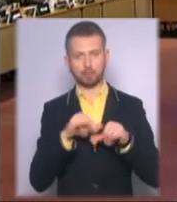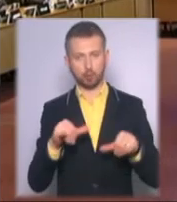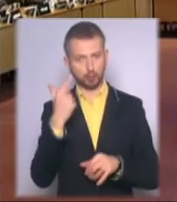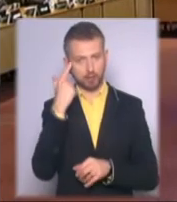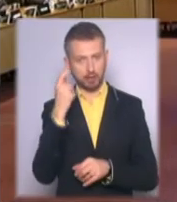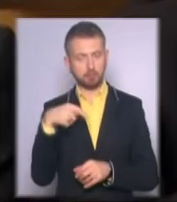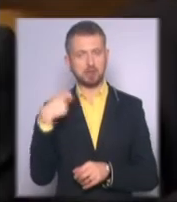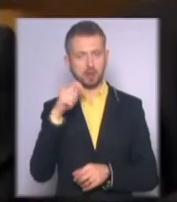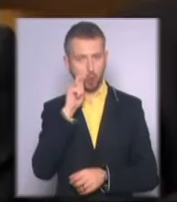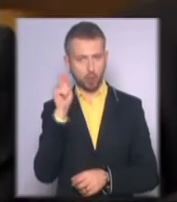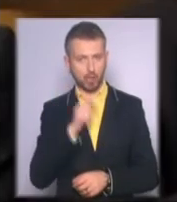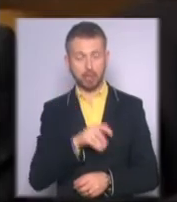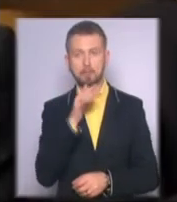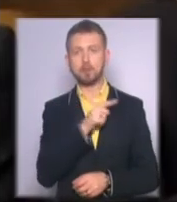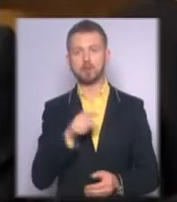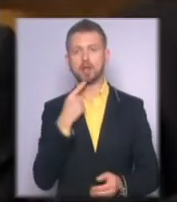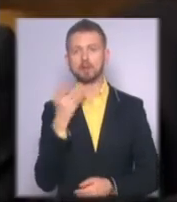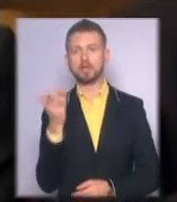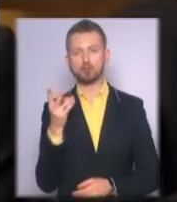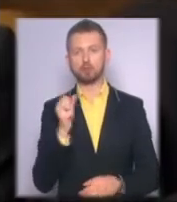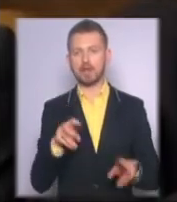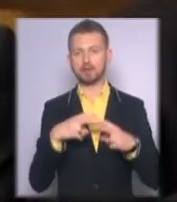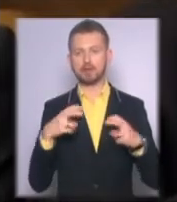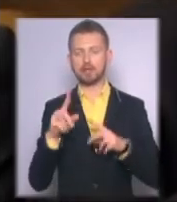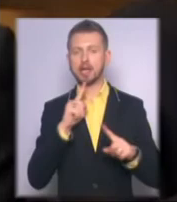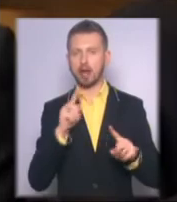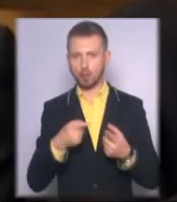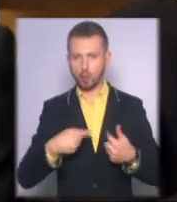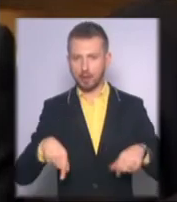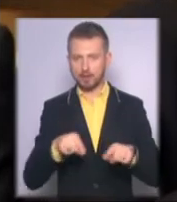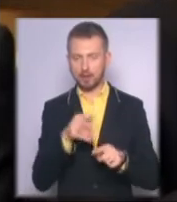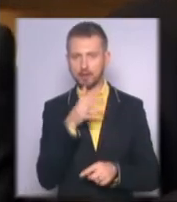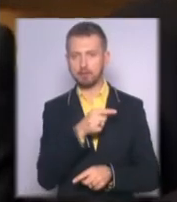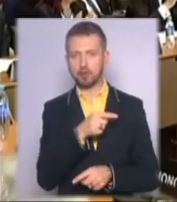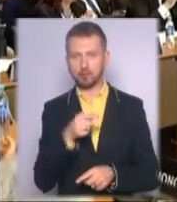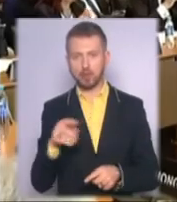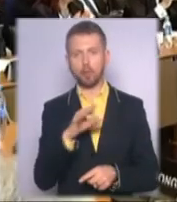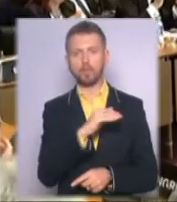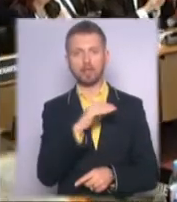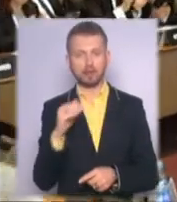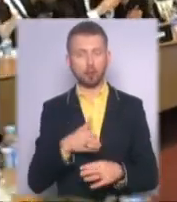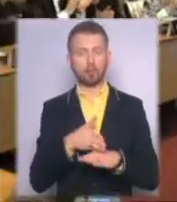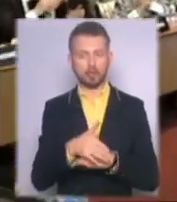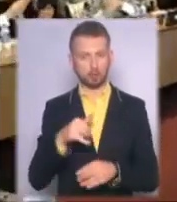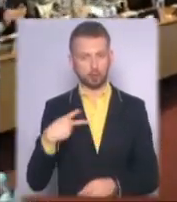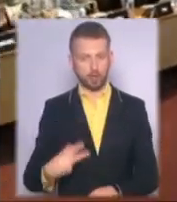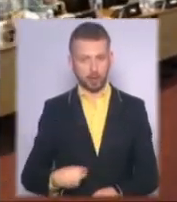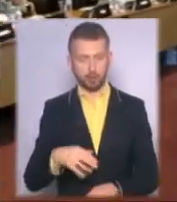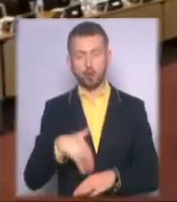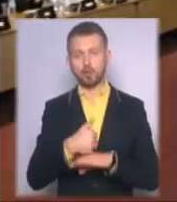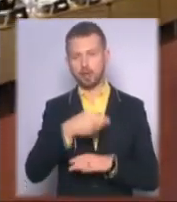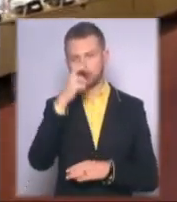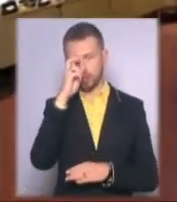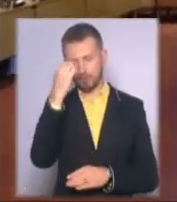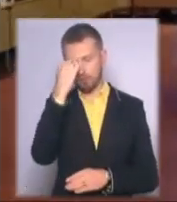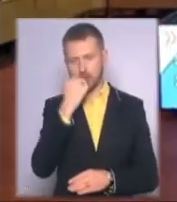Петро Порошенко під час виступу на засіданні Ради організації під час офіційного візиту до Франції. Глава держави подякував